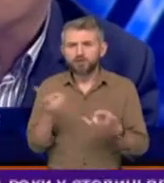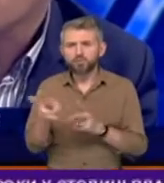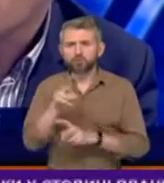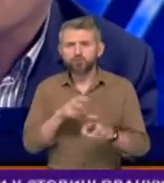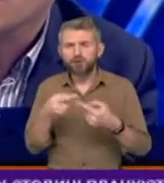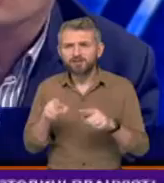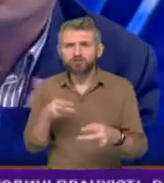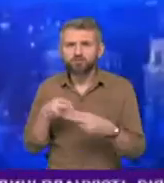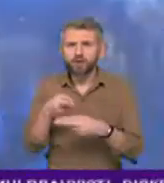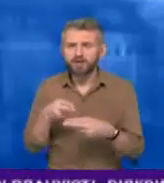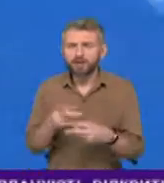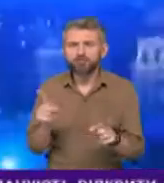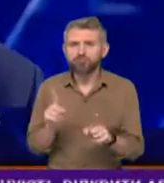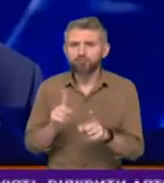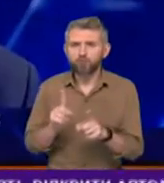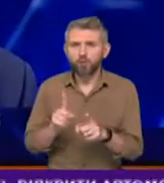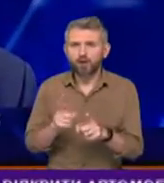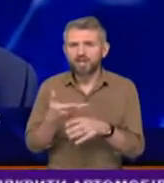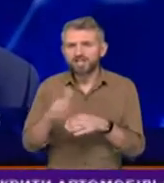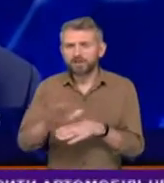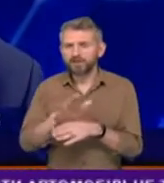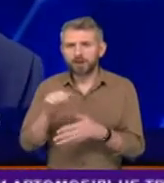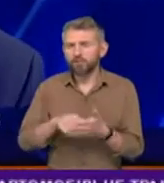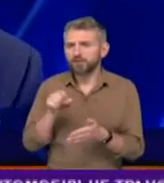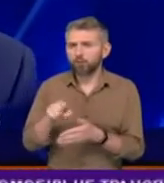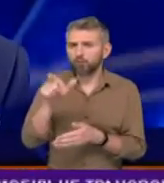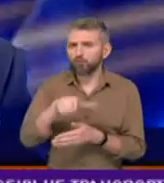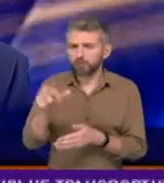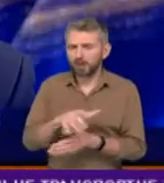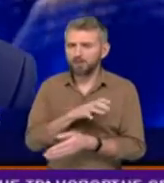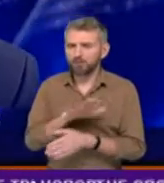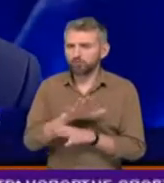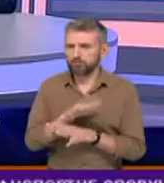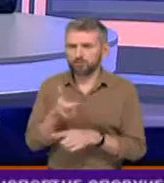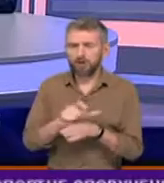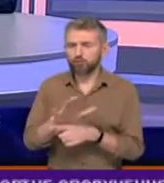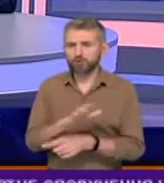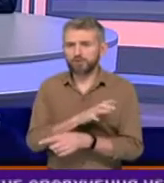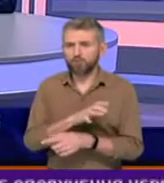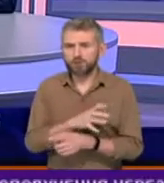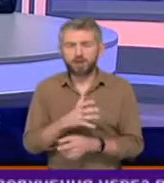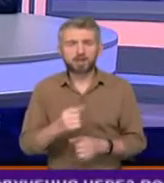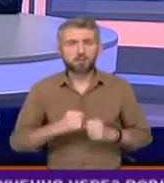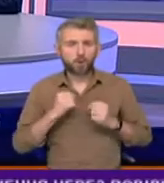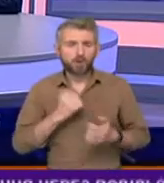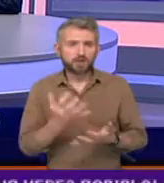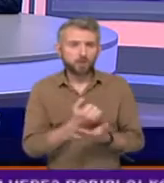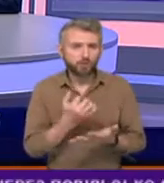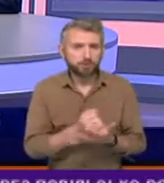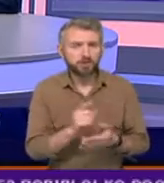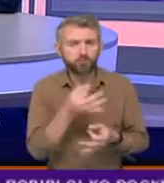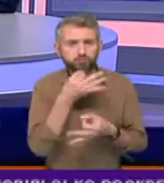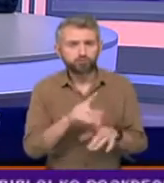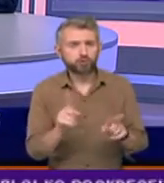інші бар'єри, які дійсно не відсікають від цього процесу. Людей не дуже заможні. Намагаються заробити на будь-чому. Є